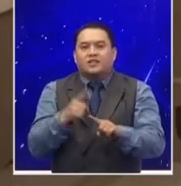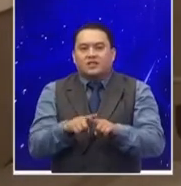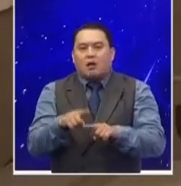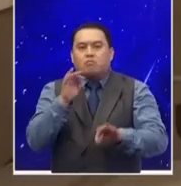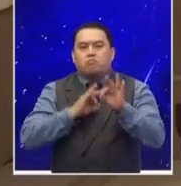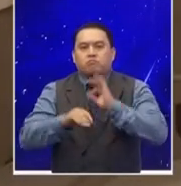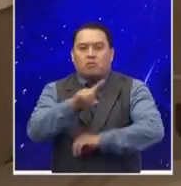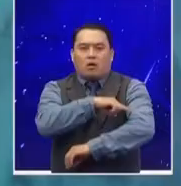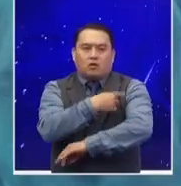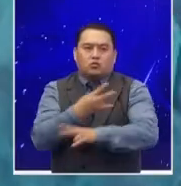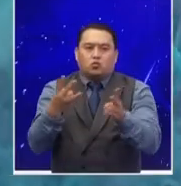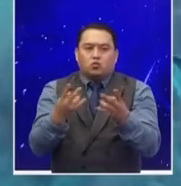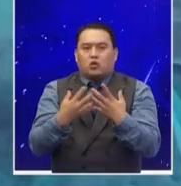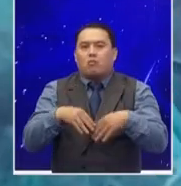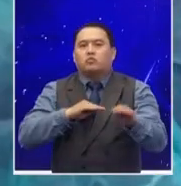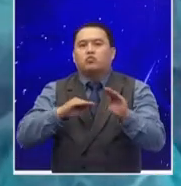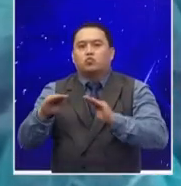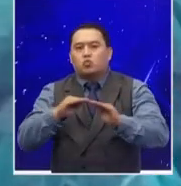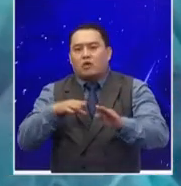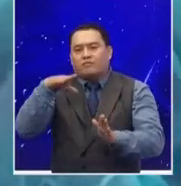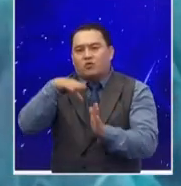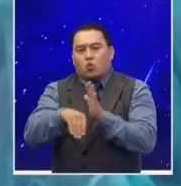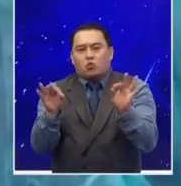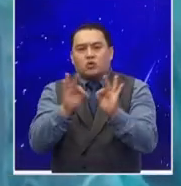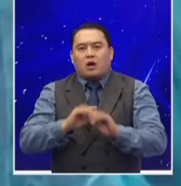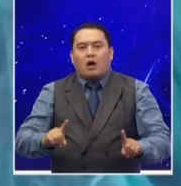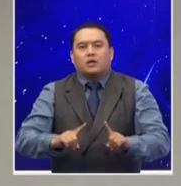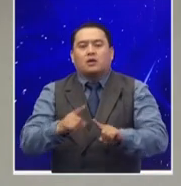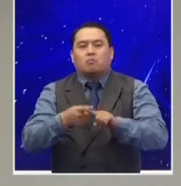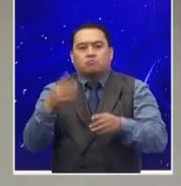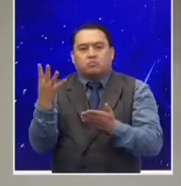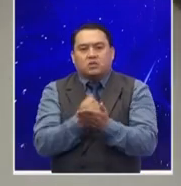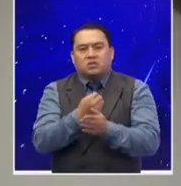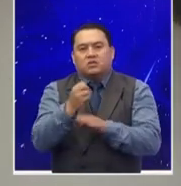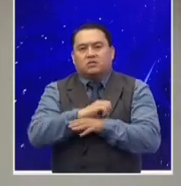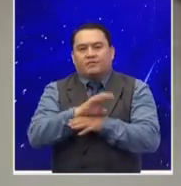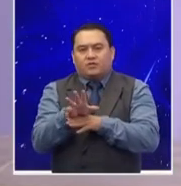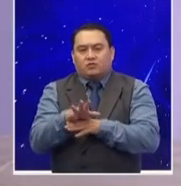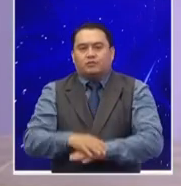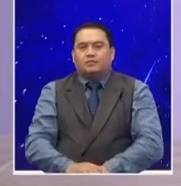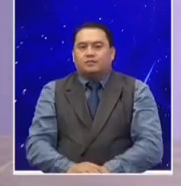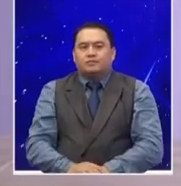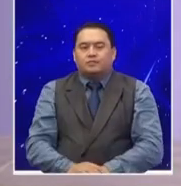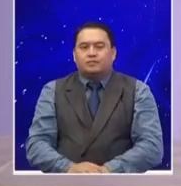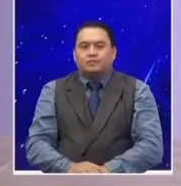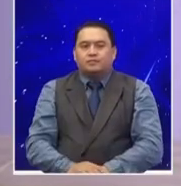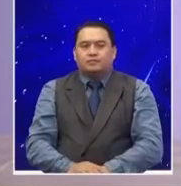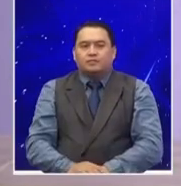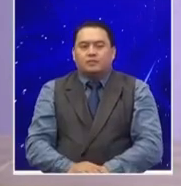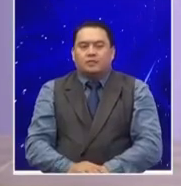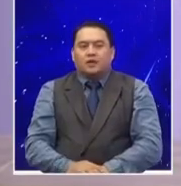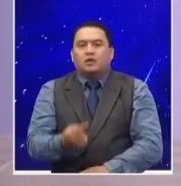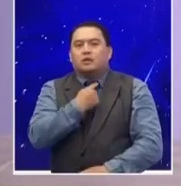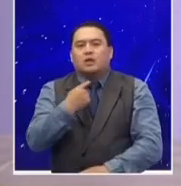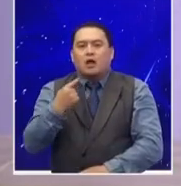Больницы укомплектованы необходимым оборудованием. Внедряется уникальный метод быстрого распознавания ковидной инфекции. В Талдыкурганской